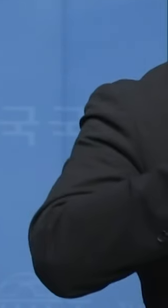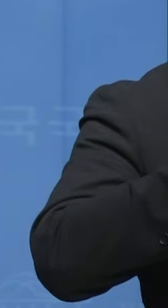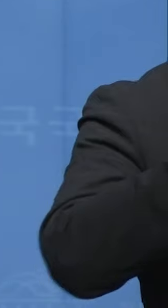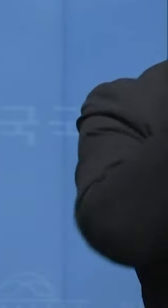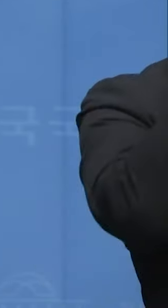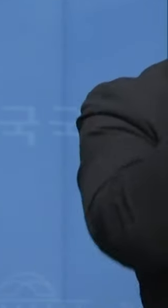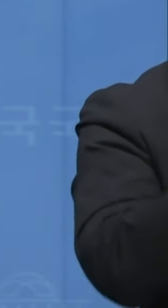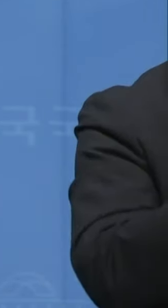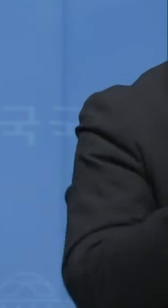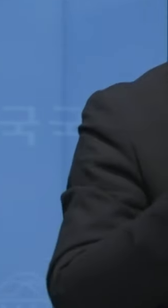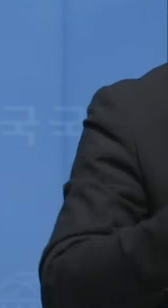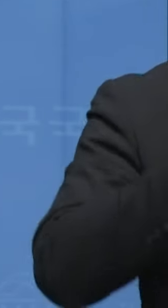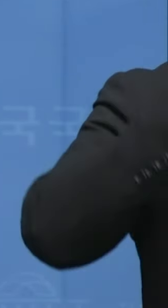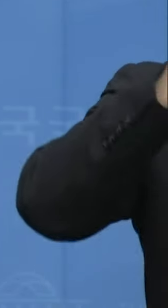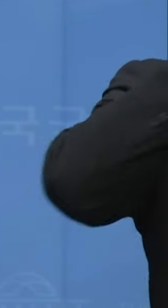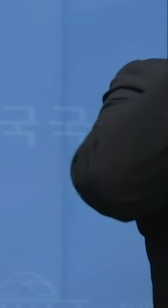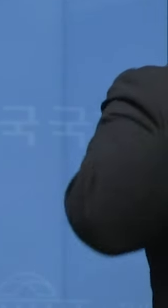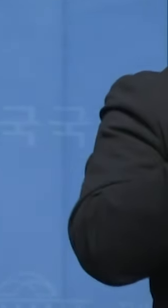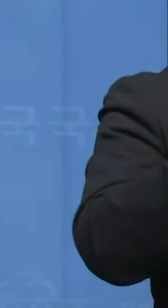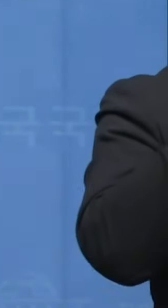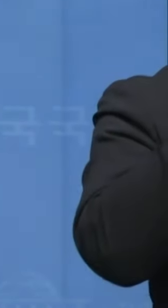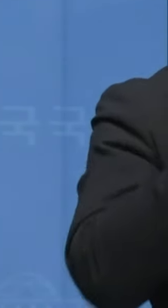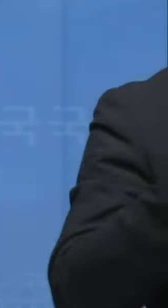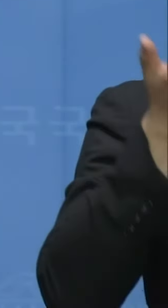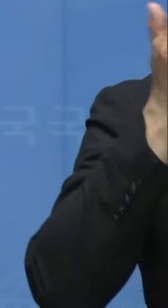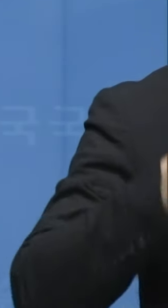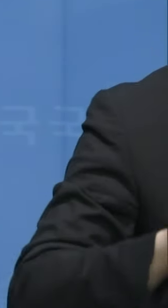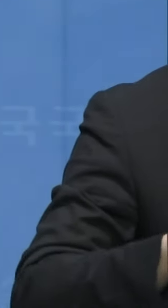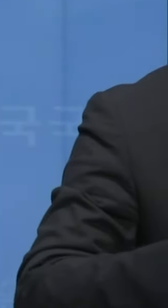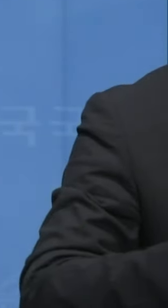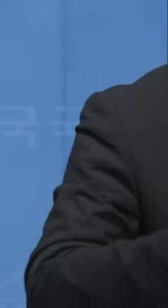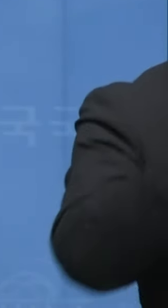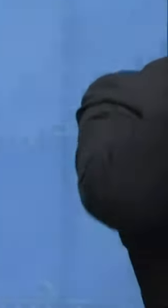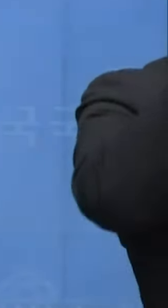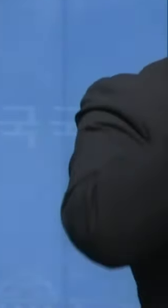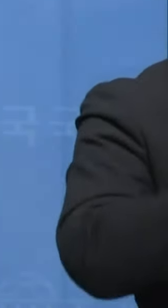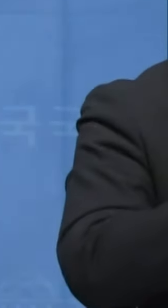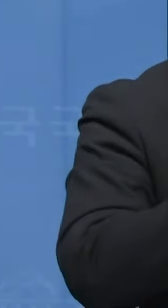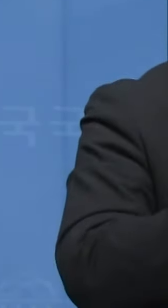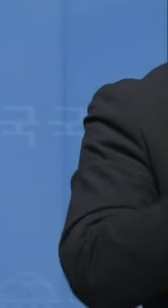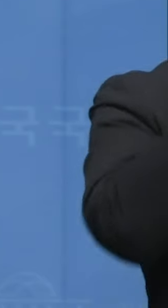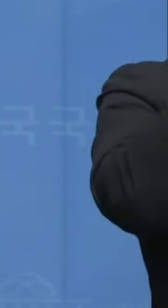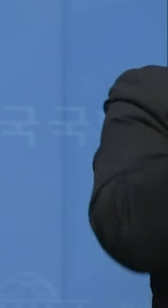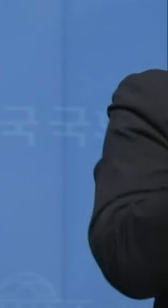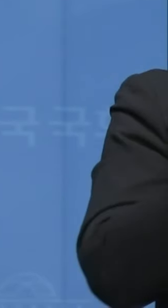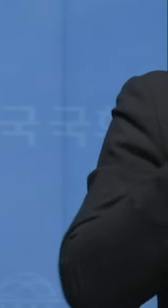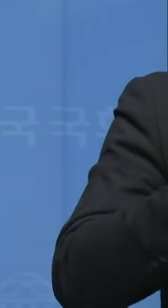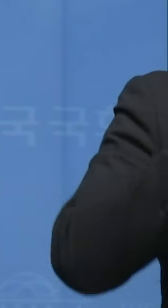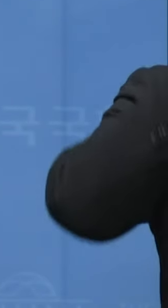불구하고 이창수 지청장은 기코 밀어붙여 결국 기소를